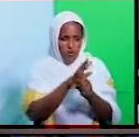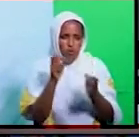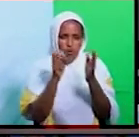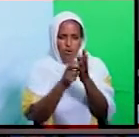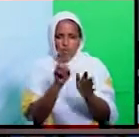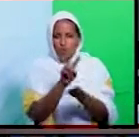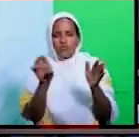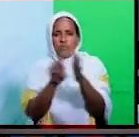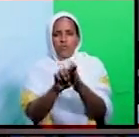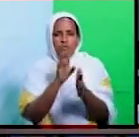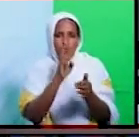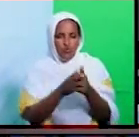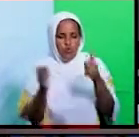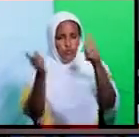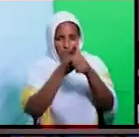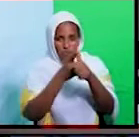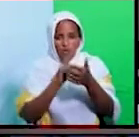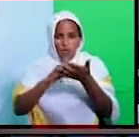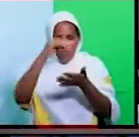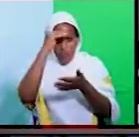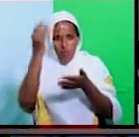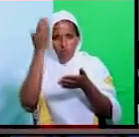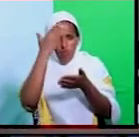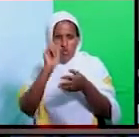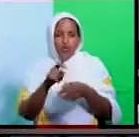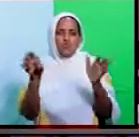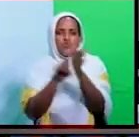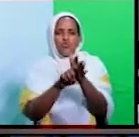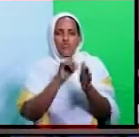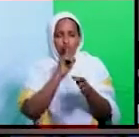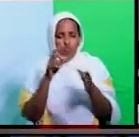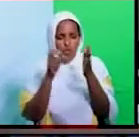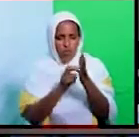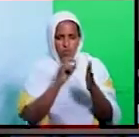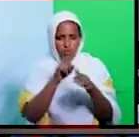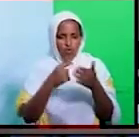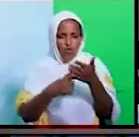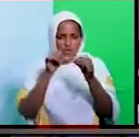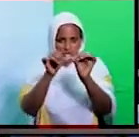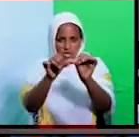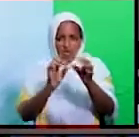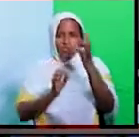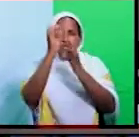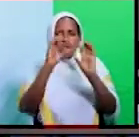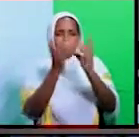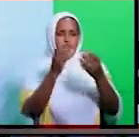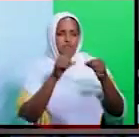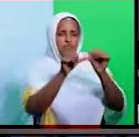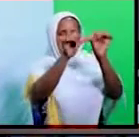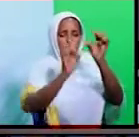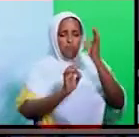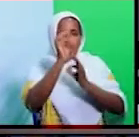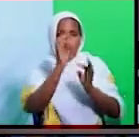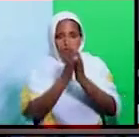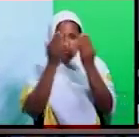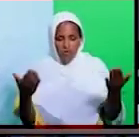ምን አይነት ሰው መለከታለሁ ይልና ወደ ምን አይነት ሰው እንደሚመለከት ሲናገር ወደዚህ ወደ ትሁት መንፈሱም ወደ ተሰበረ